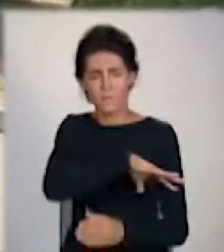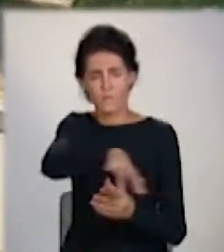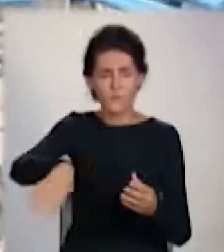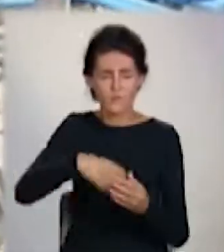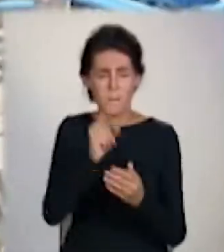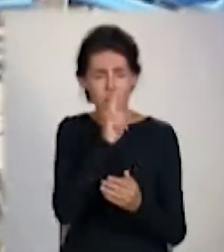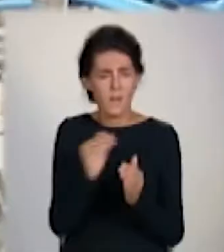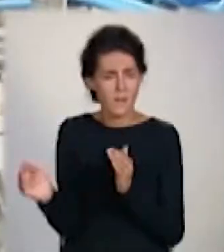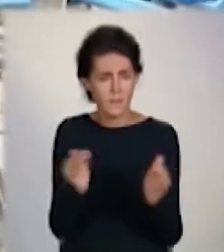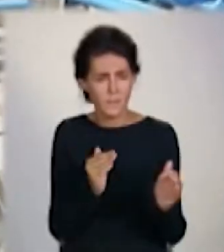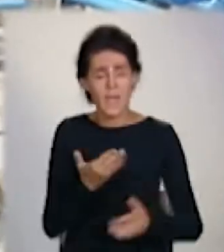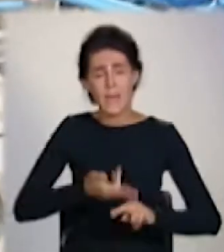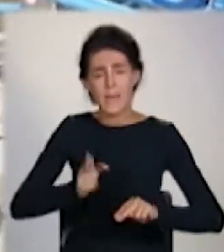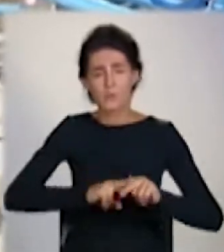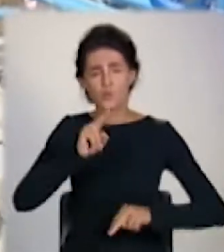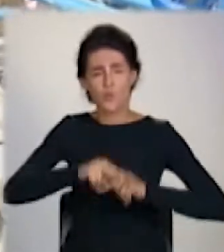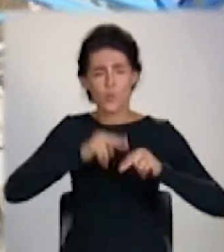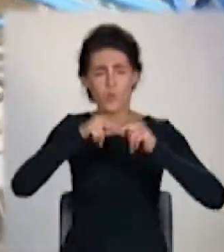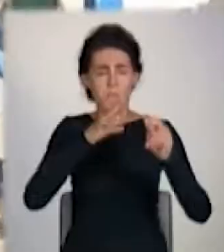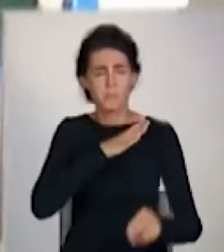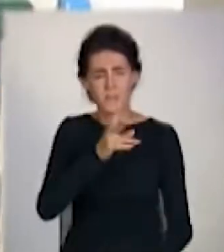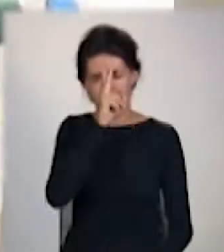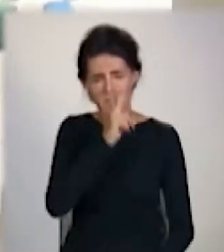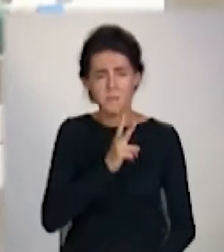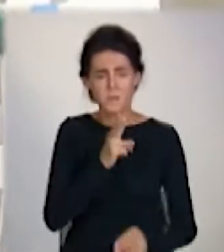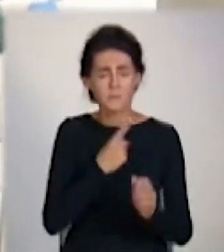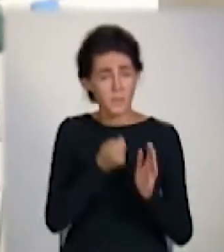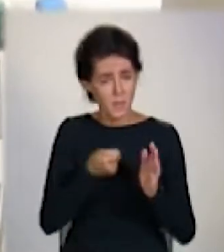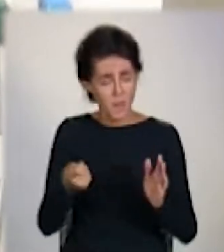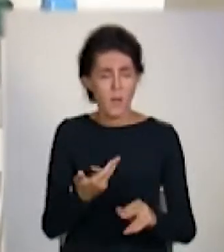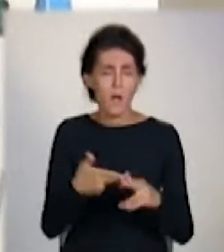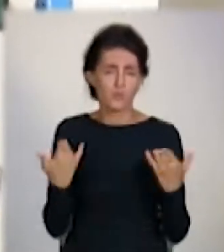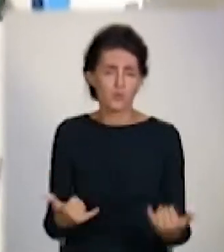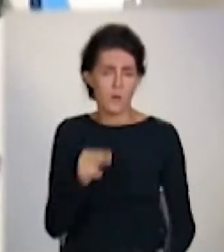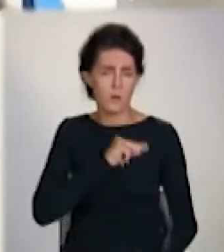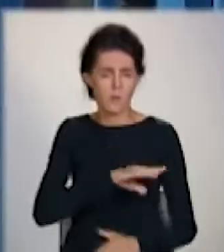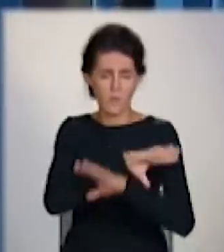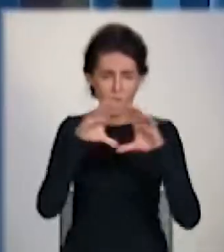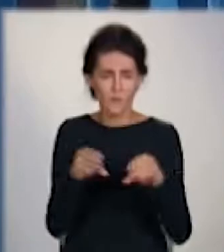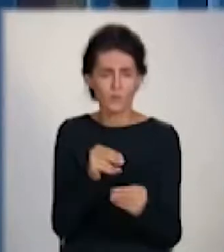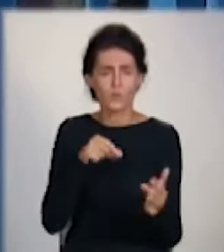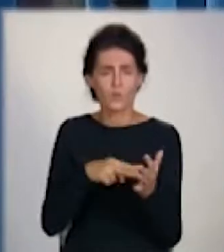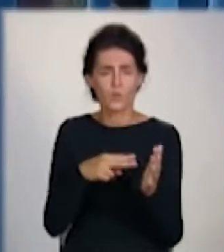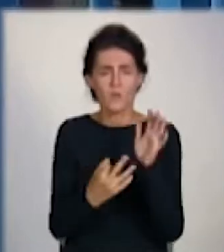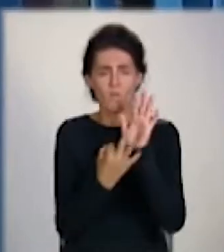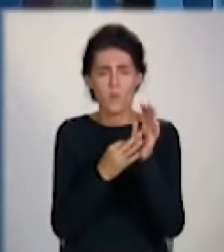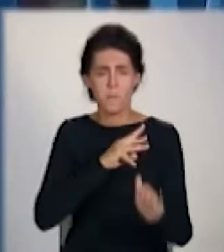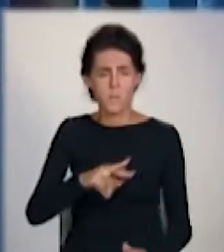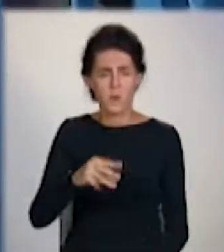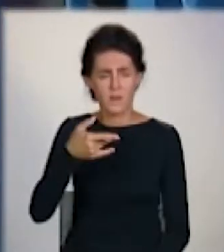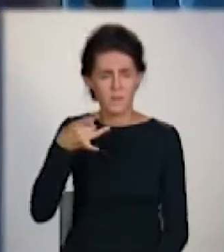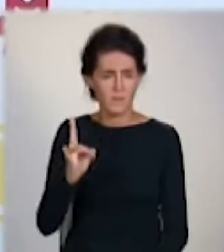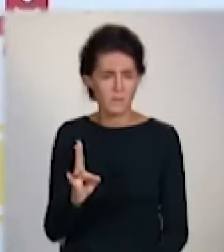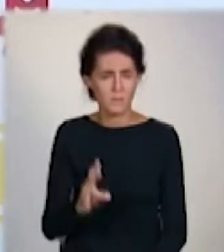маленькі діти. Будівництво тривало 2 місяці. Зараз станція вже працює. Вартість проєкту – 8 мільйонів